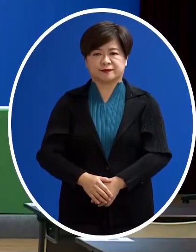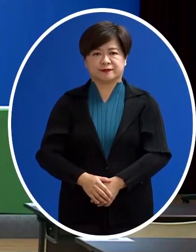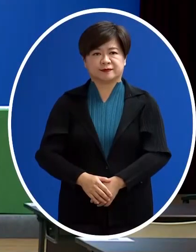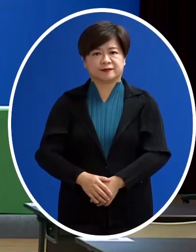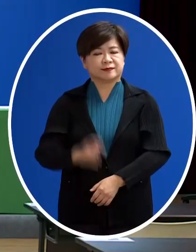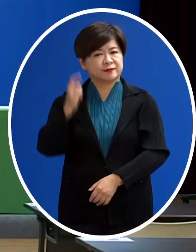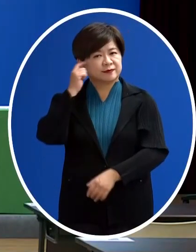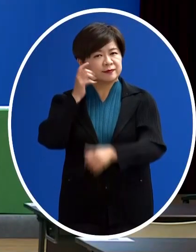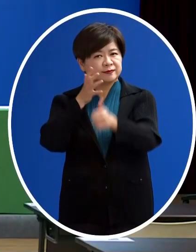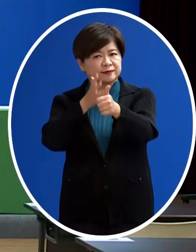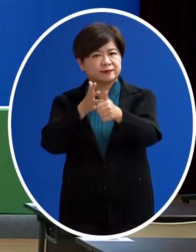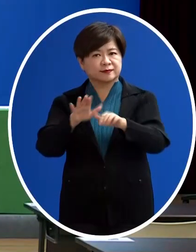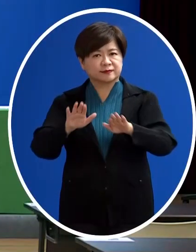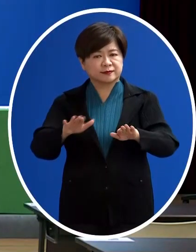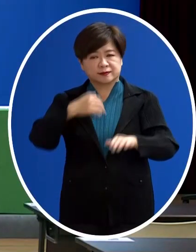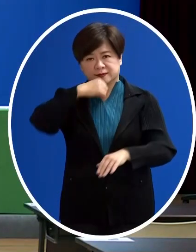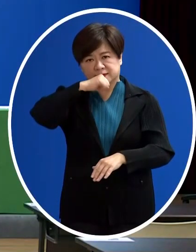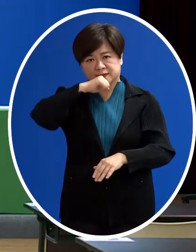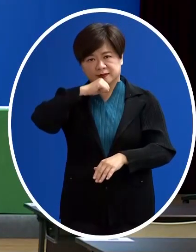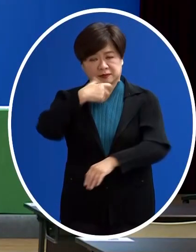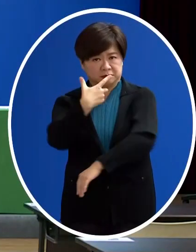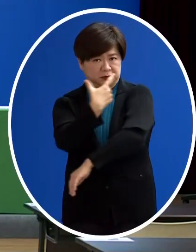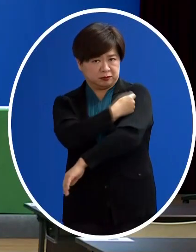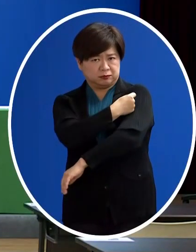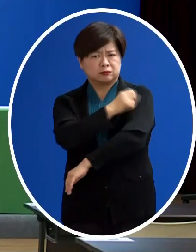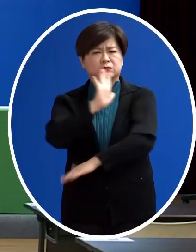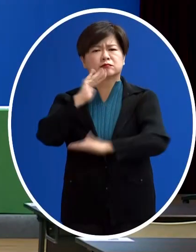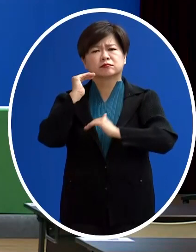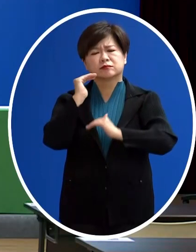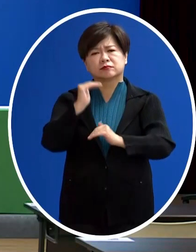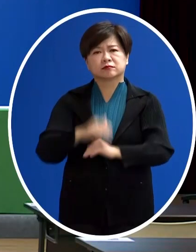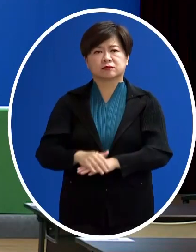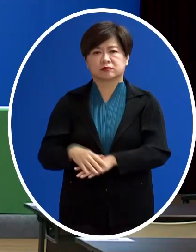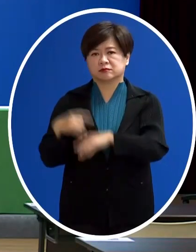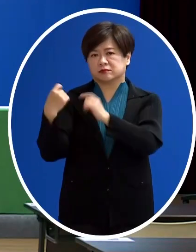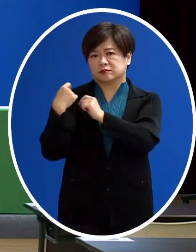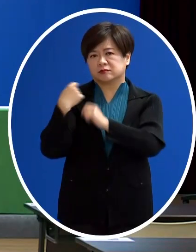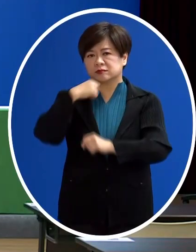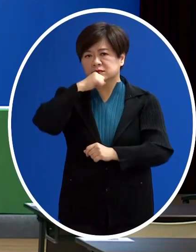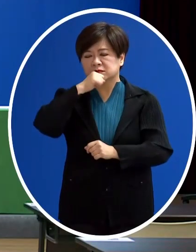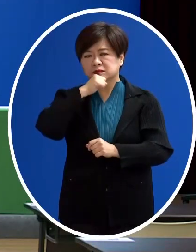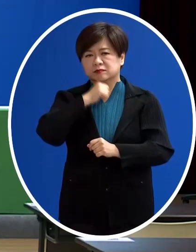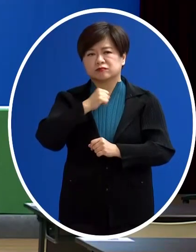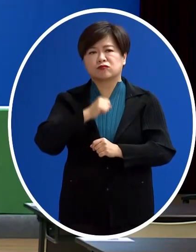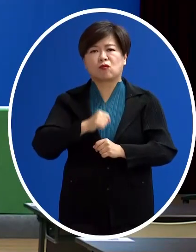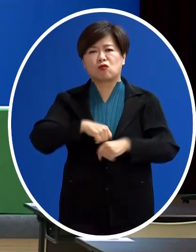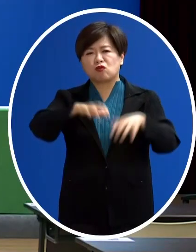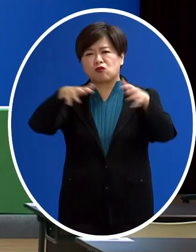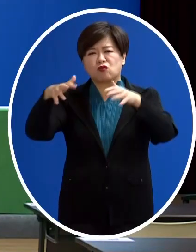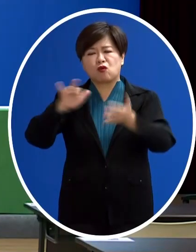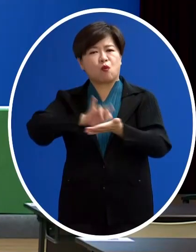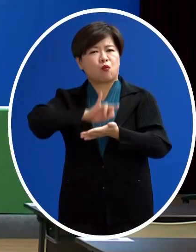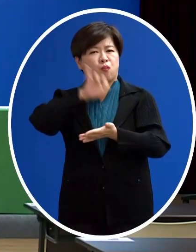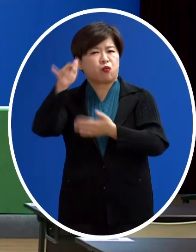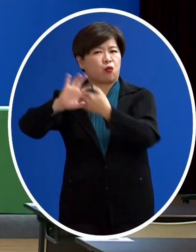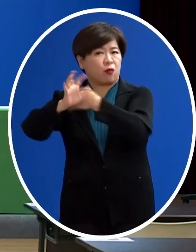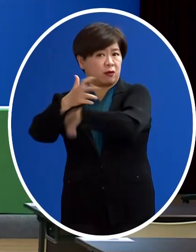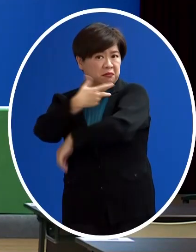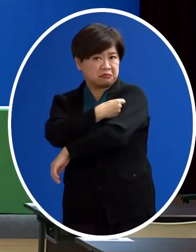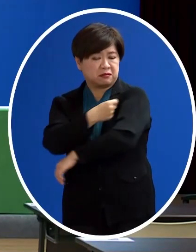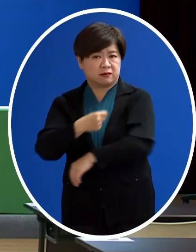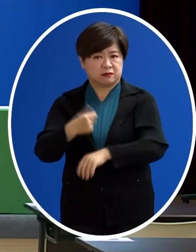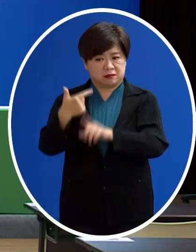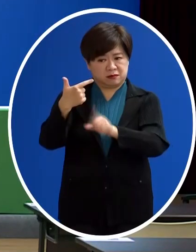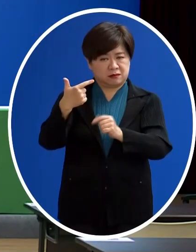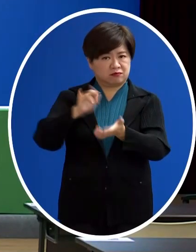部长好，想请教一下，目前国内的疫苗是有限的，那近来有国人纠团出国去打疫苗，不晓得六月份出